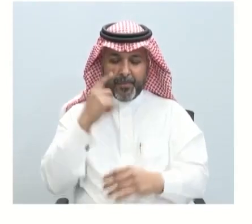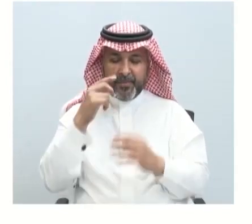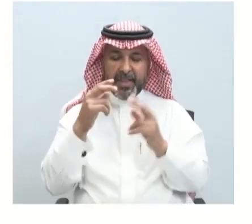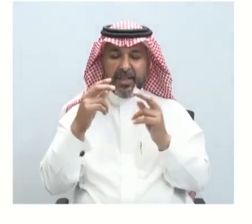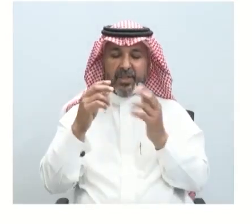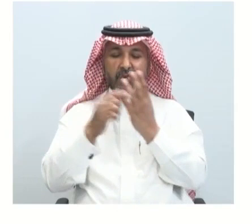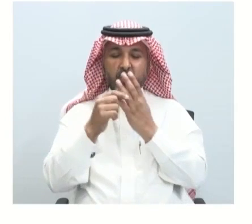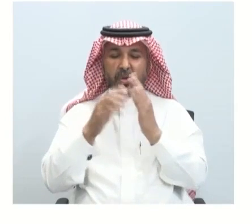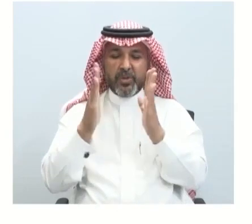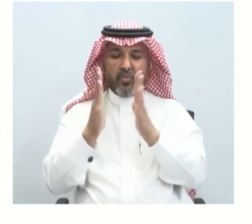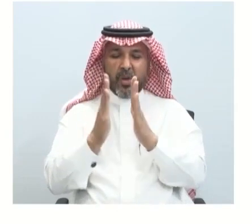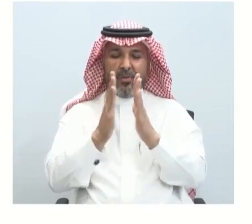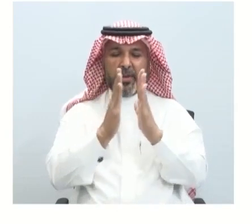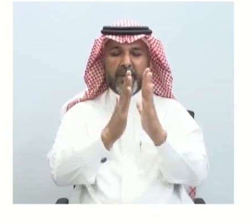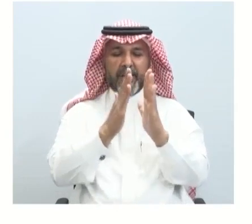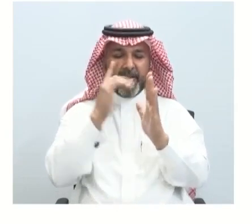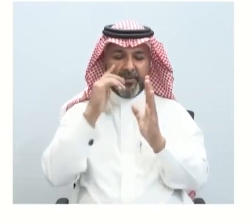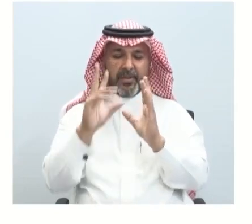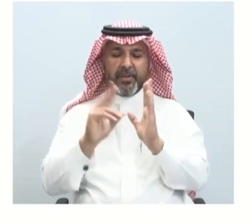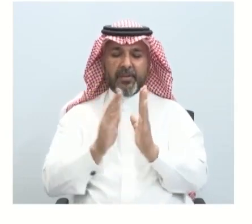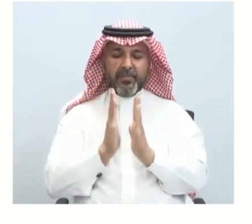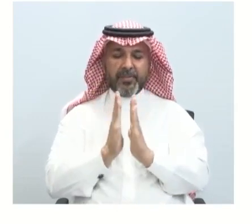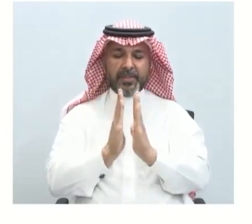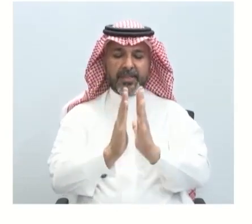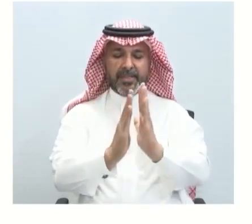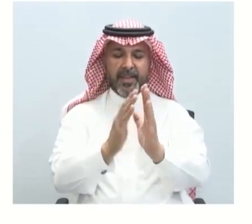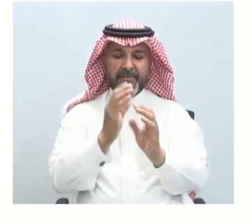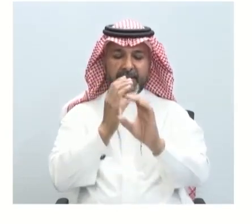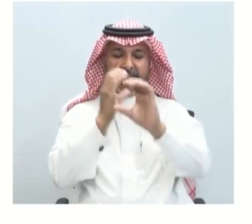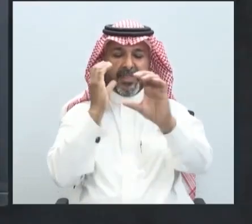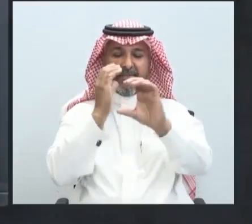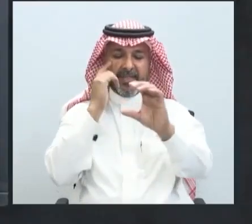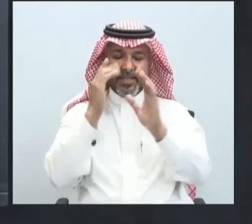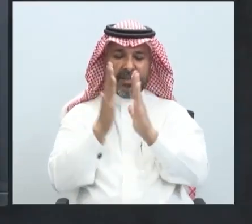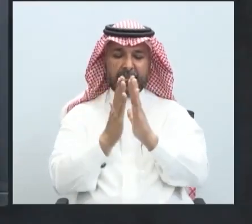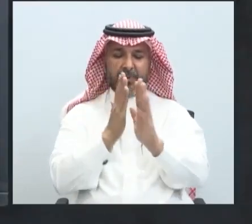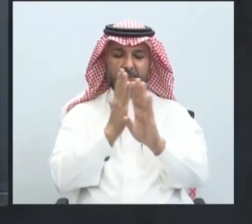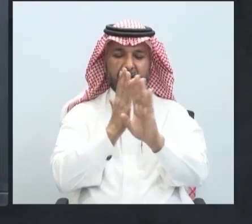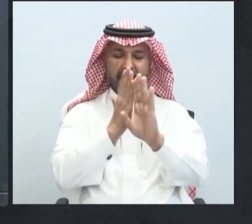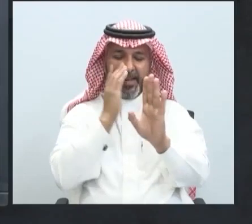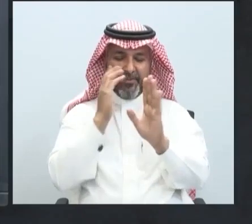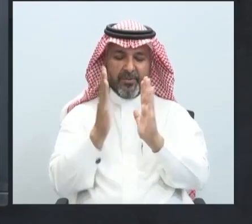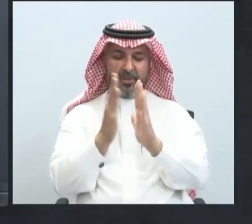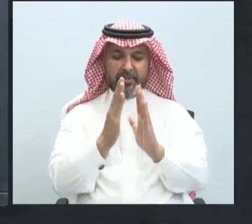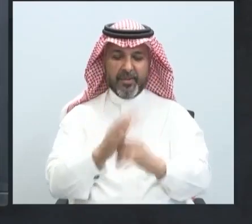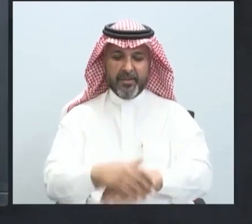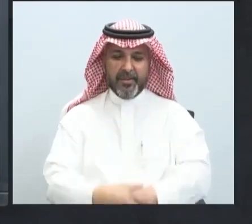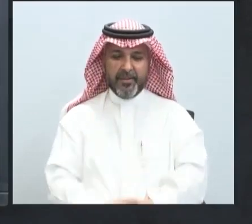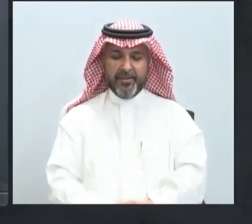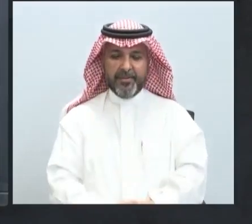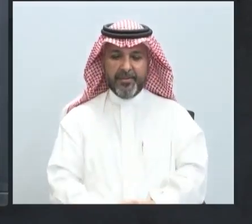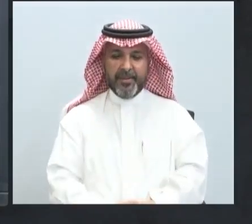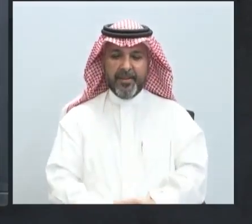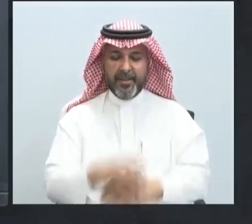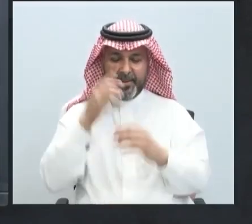الكروموسومات المتماثله اذا عندما نتذكر في الانقسام المتساوي كنا نشاهد كروموسوم متضاعف كروموسوم متضاعف او كروموسوم متماثل